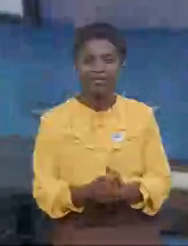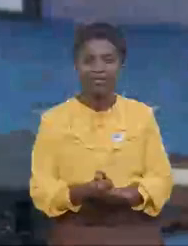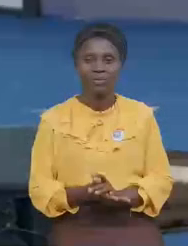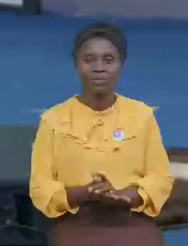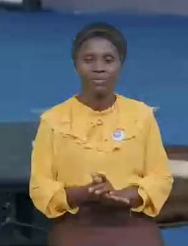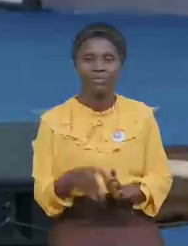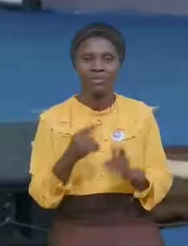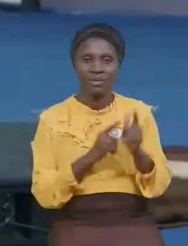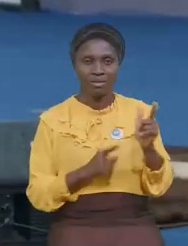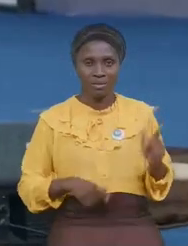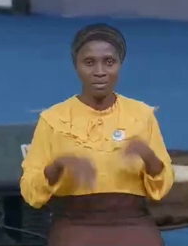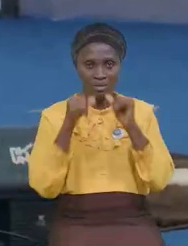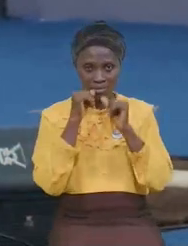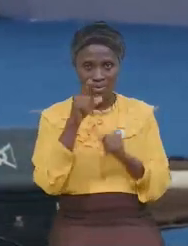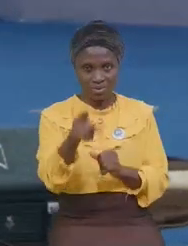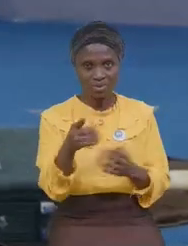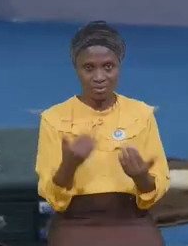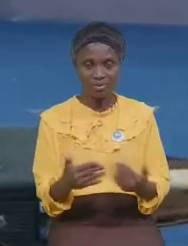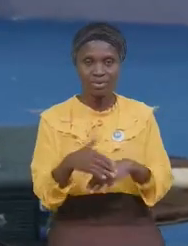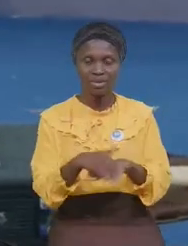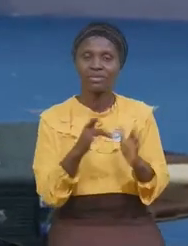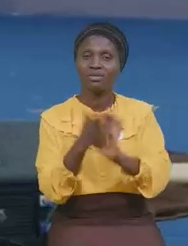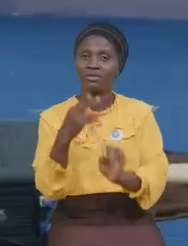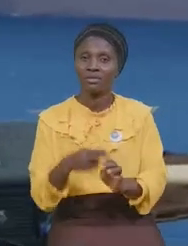Que le Seigneur vous bénisse ce soir.